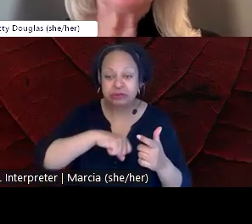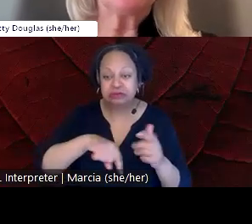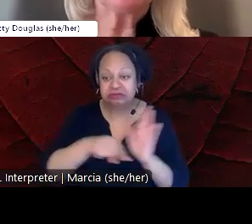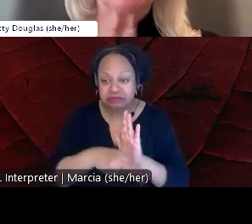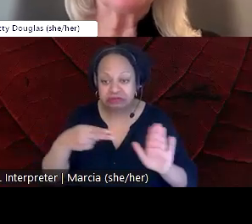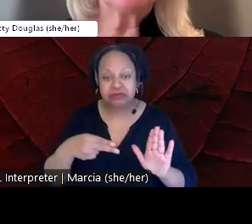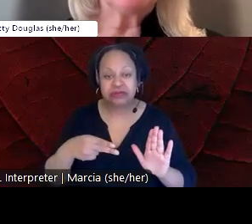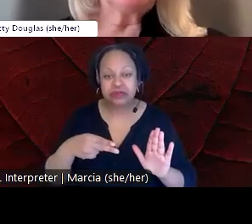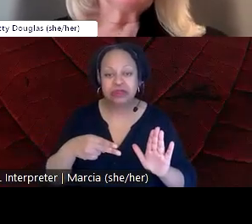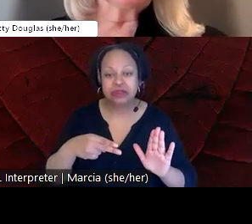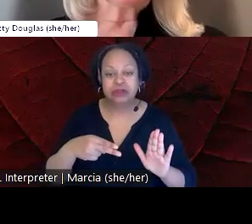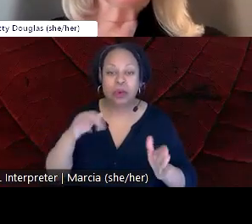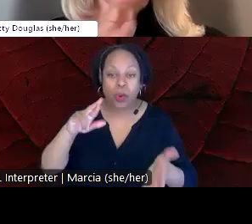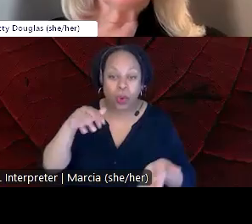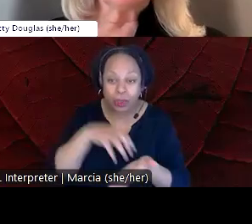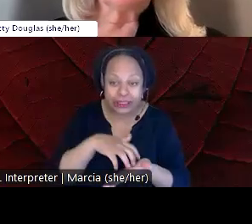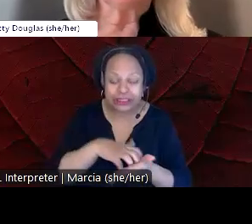ça, c'est vraiment une chose très belle à faire.